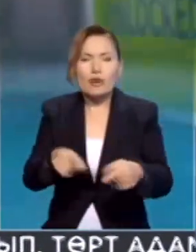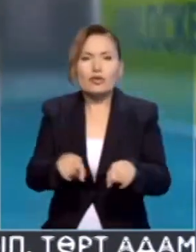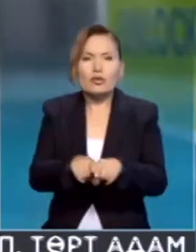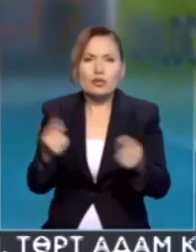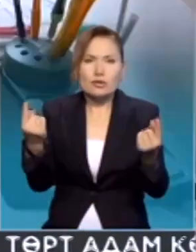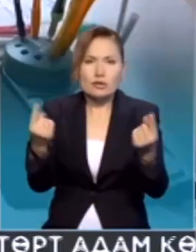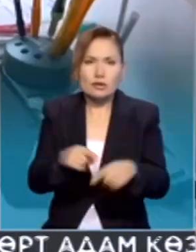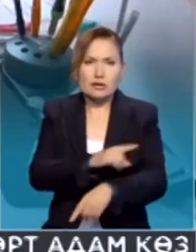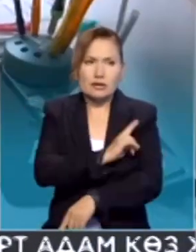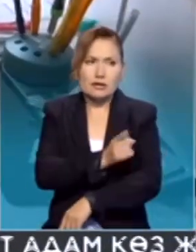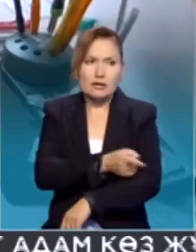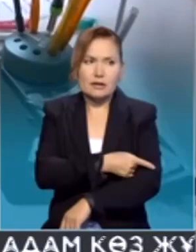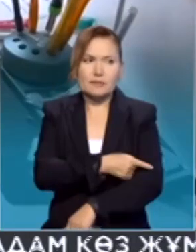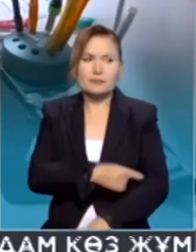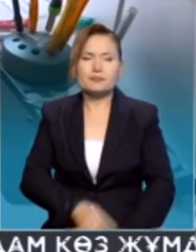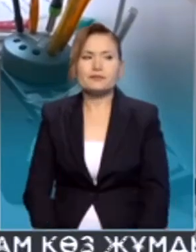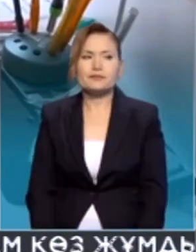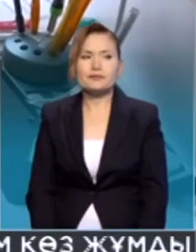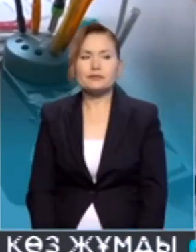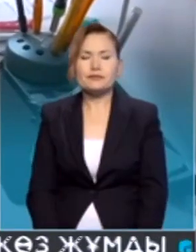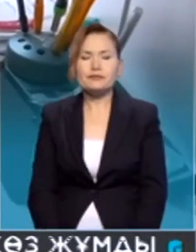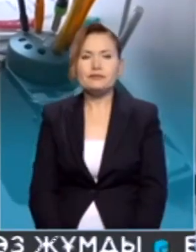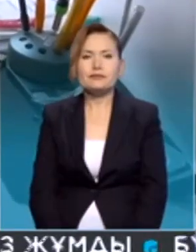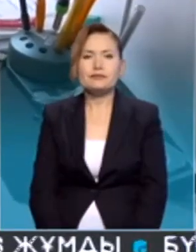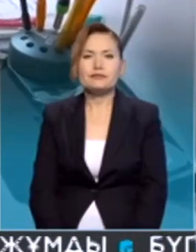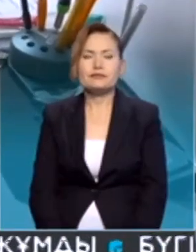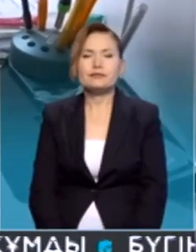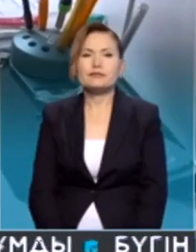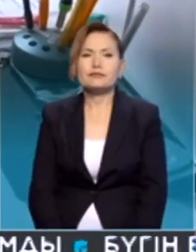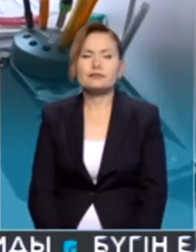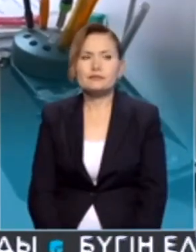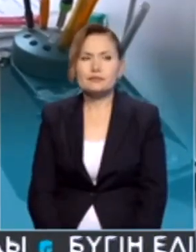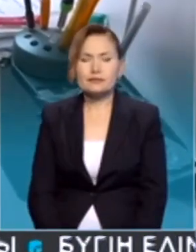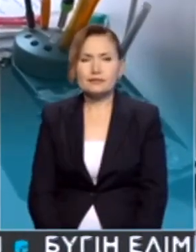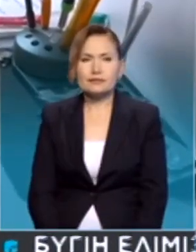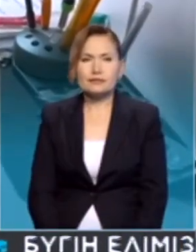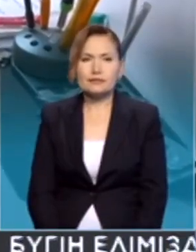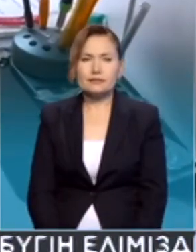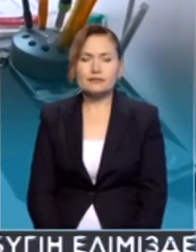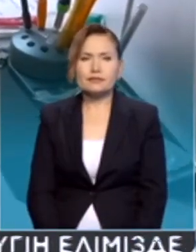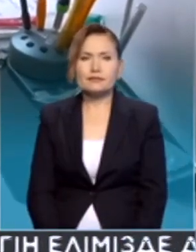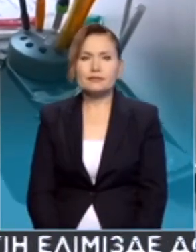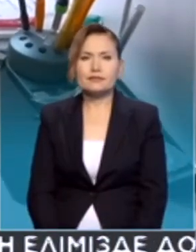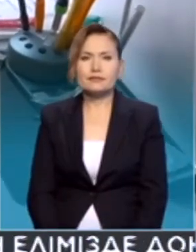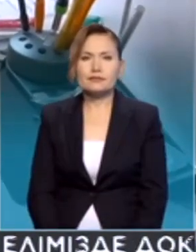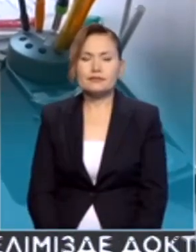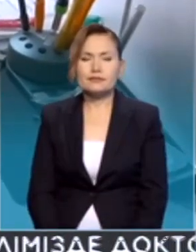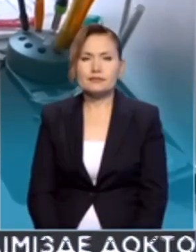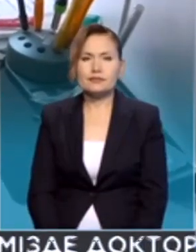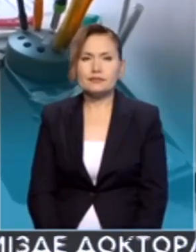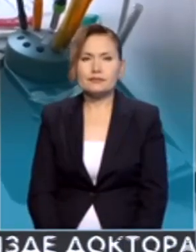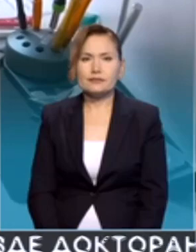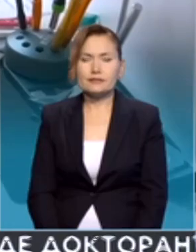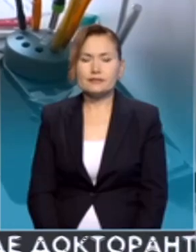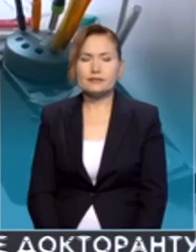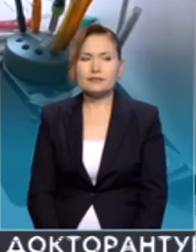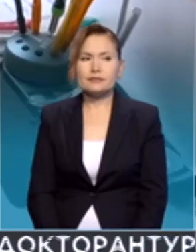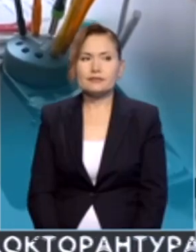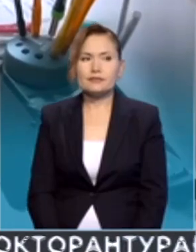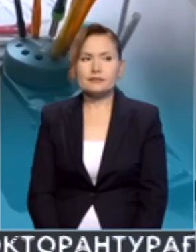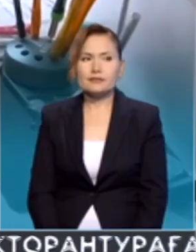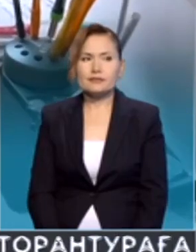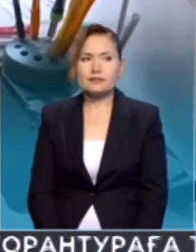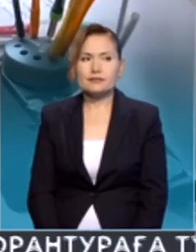soqqı boldı. Hello. Hello. Jane? Yes. Yeah, this is Aman calling from Castec phone repair service.